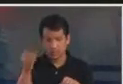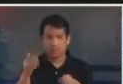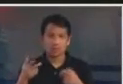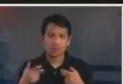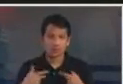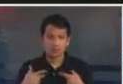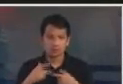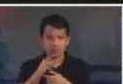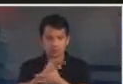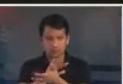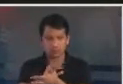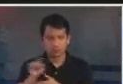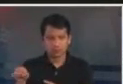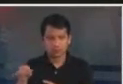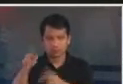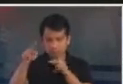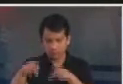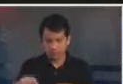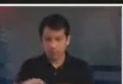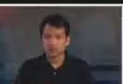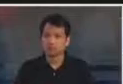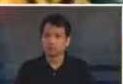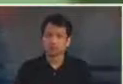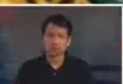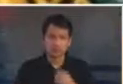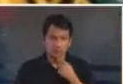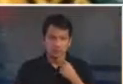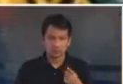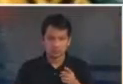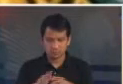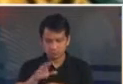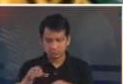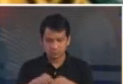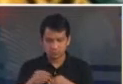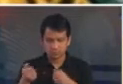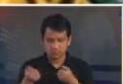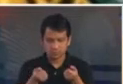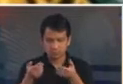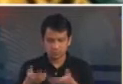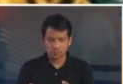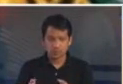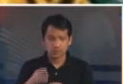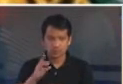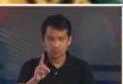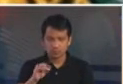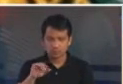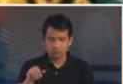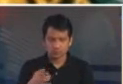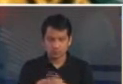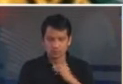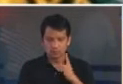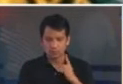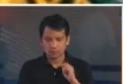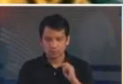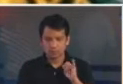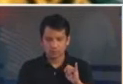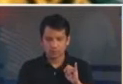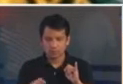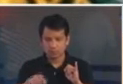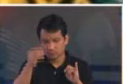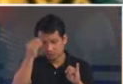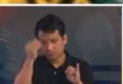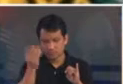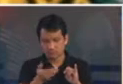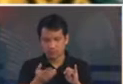may COVID-19 ang isang tao. Sa joint administrative order ng DOH at ng DTI, dapat ay